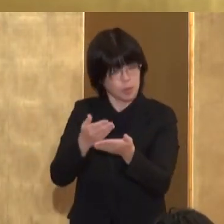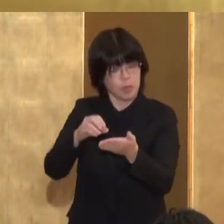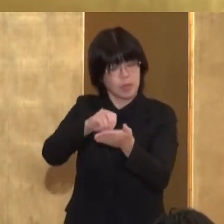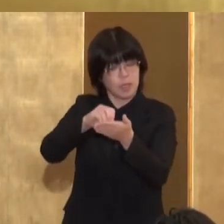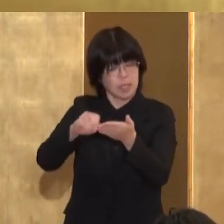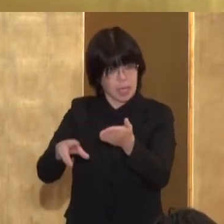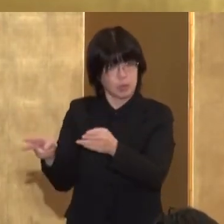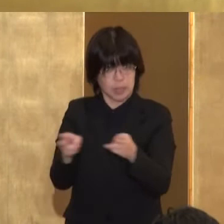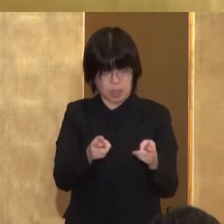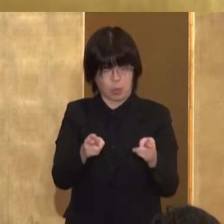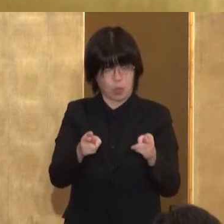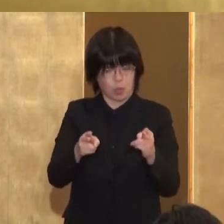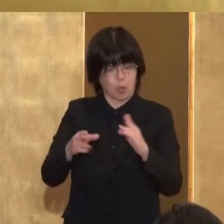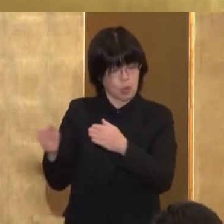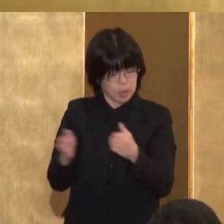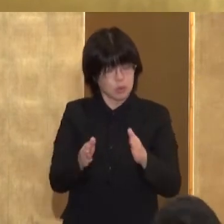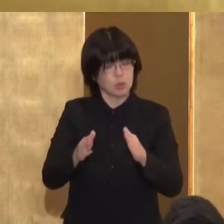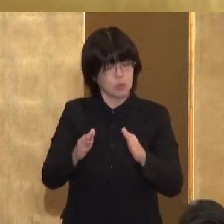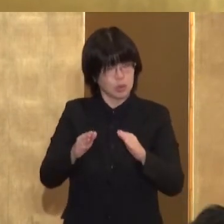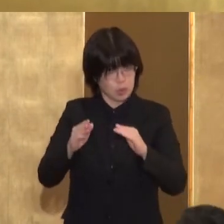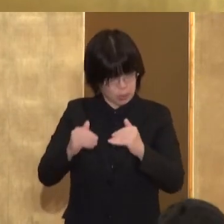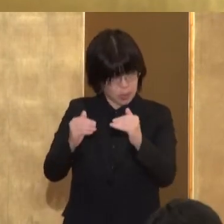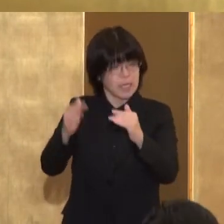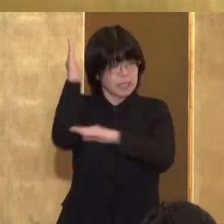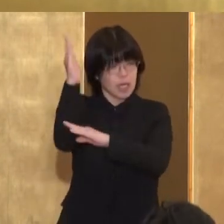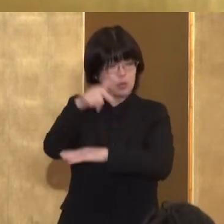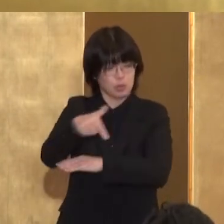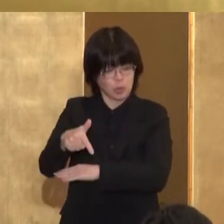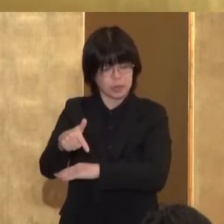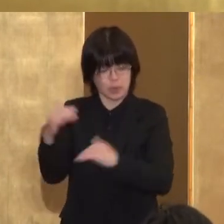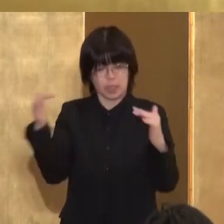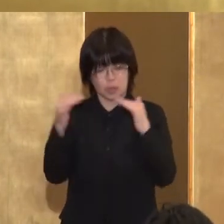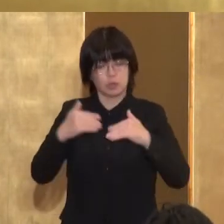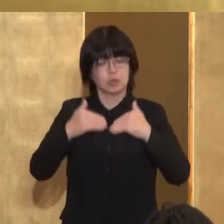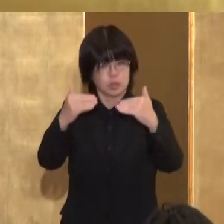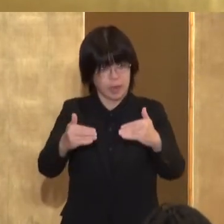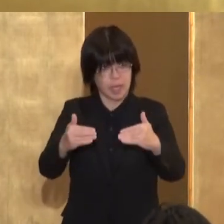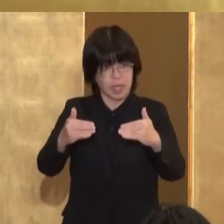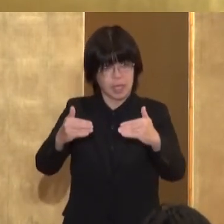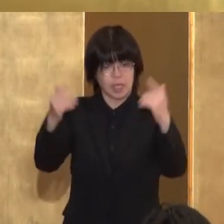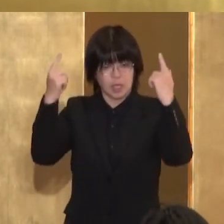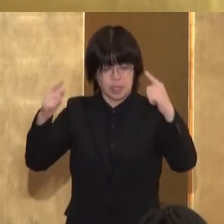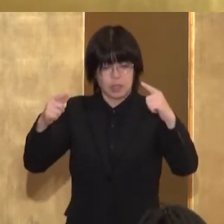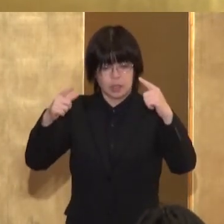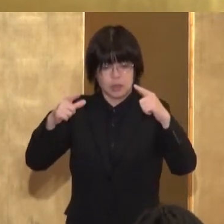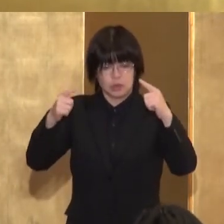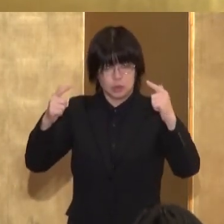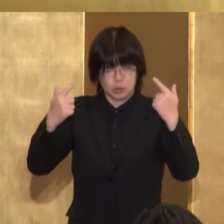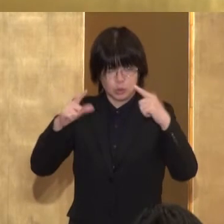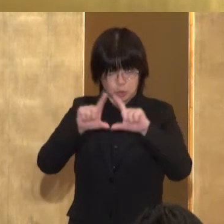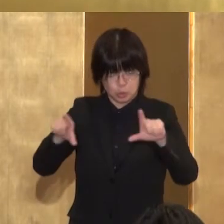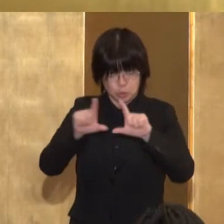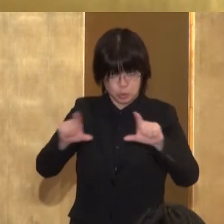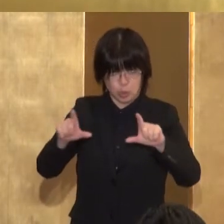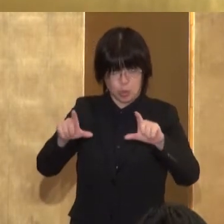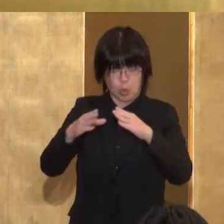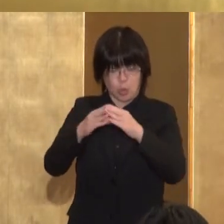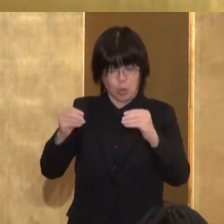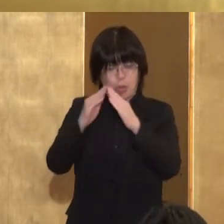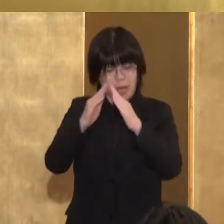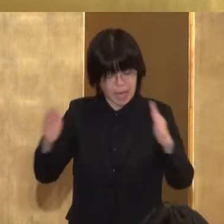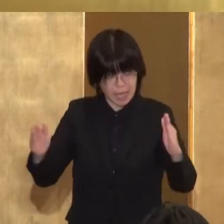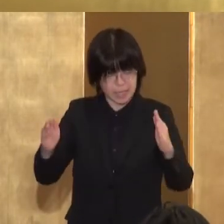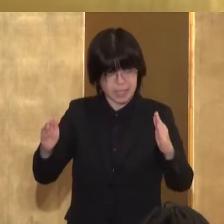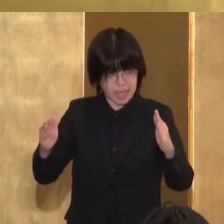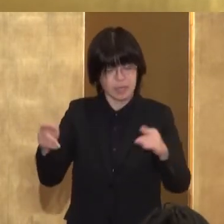。政府として今後どのように議論を進め、次の通常国会で法整備を実現するお考えでしょうか。また民進党は皇